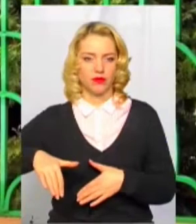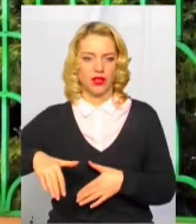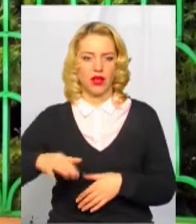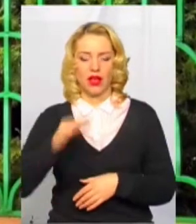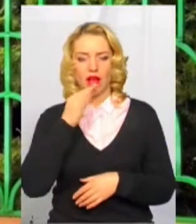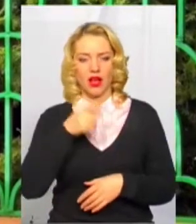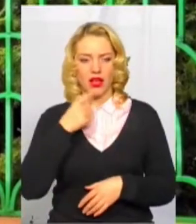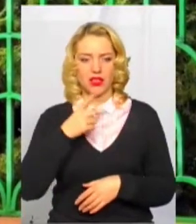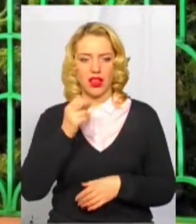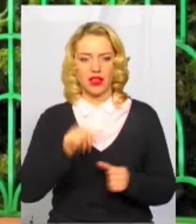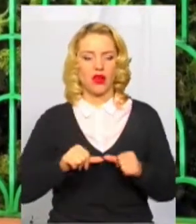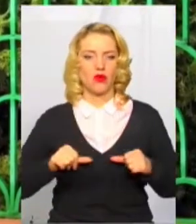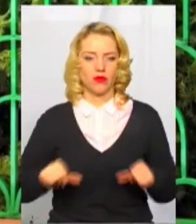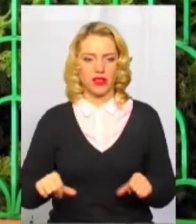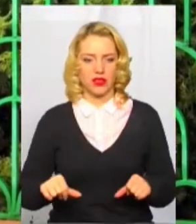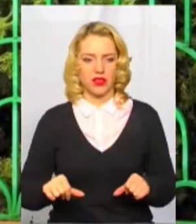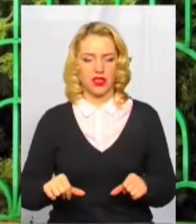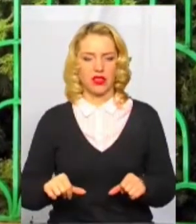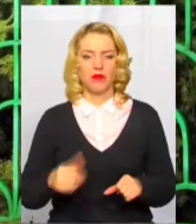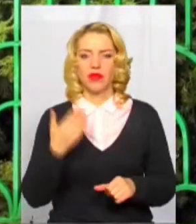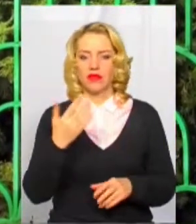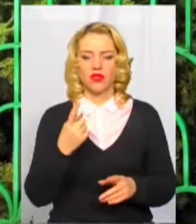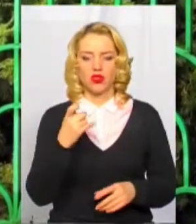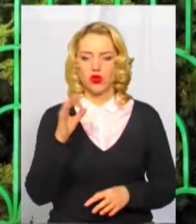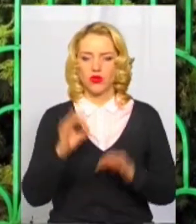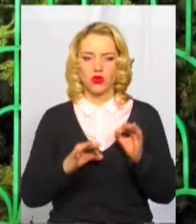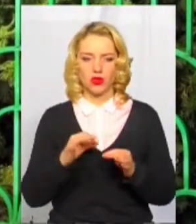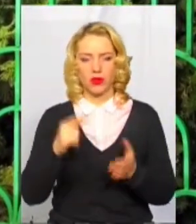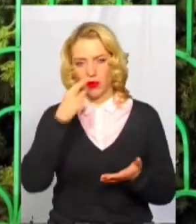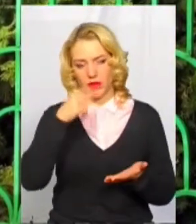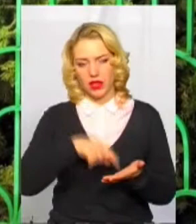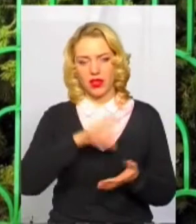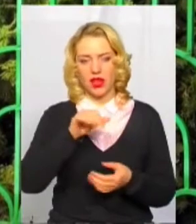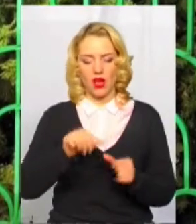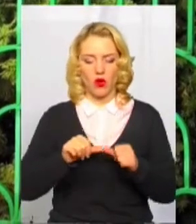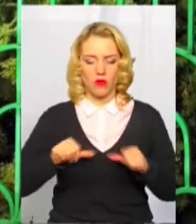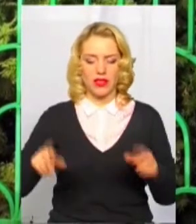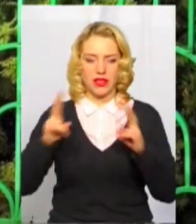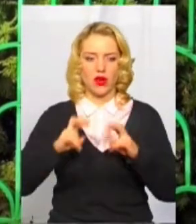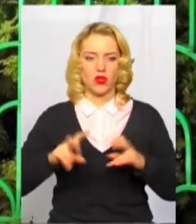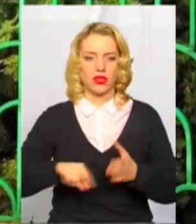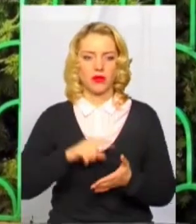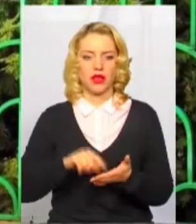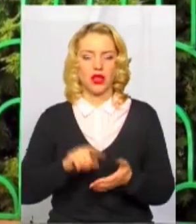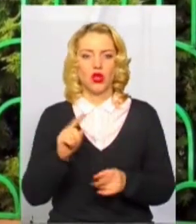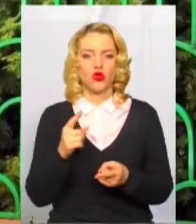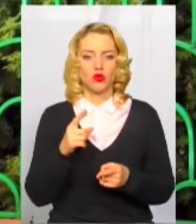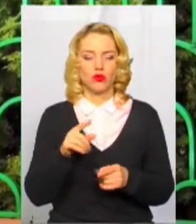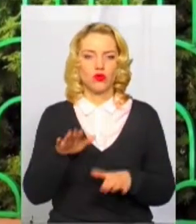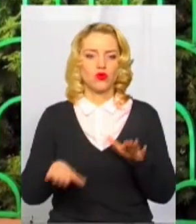казали на комісію, ви 100% підходите під комісію на розгляд питання. Чому сумнів?